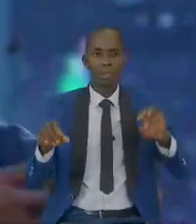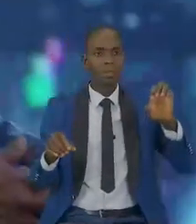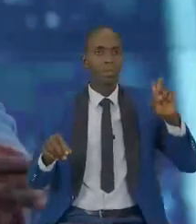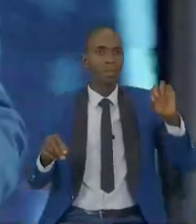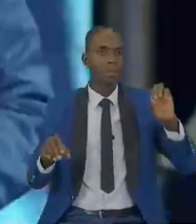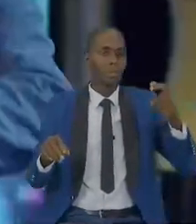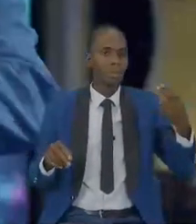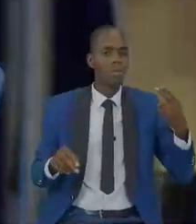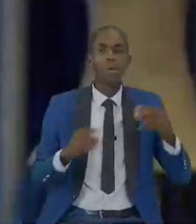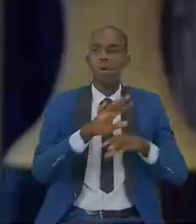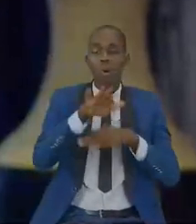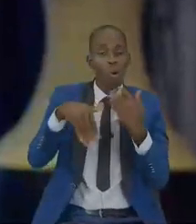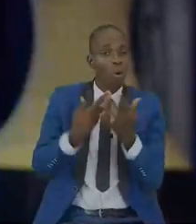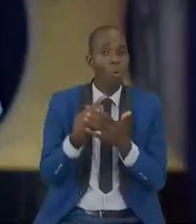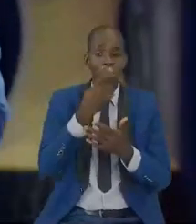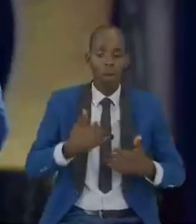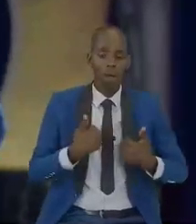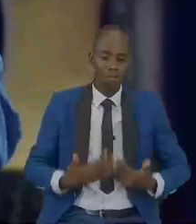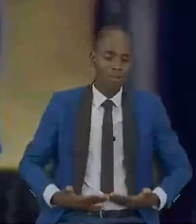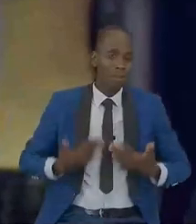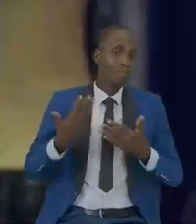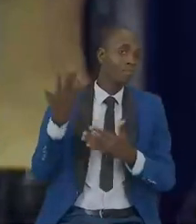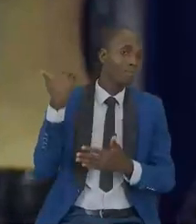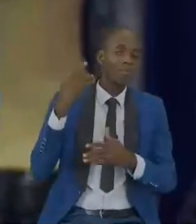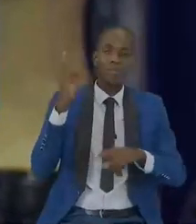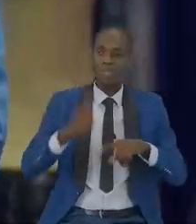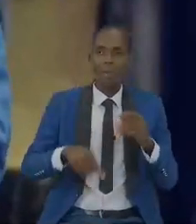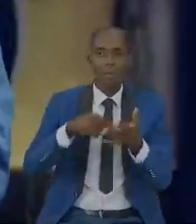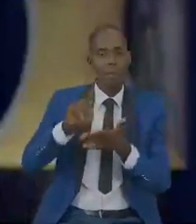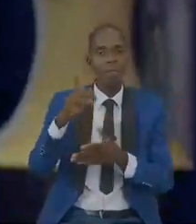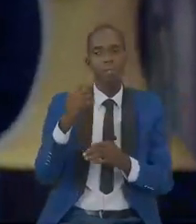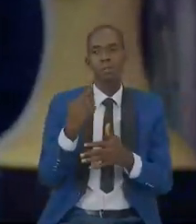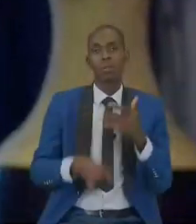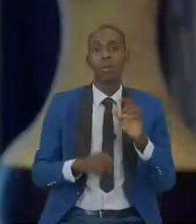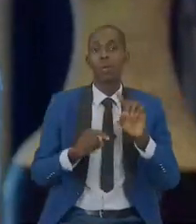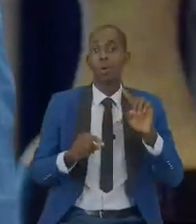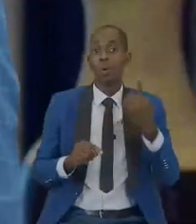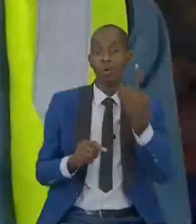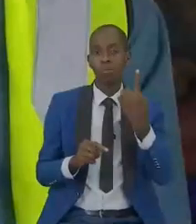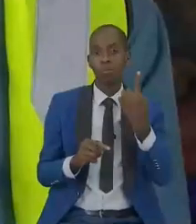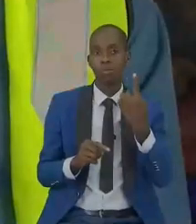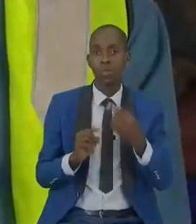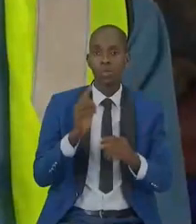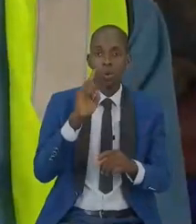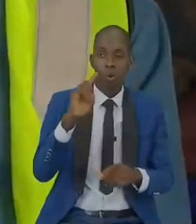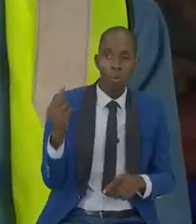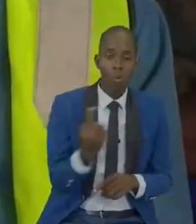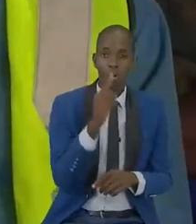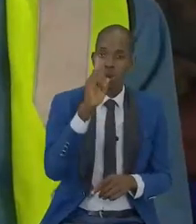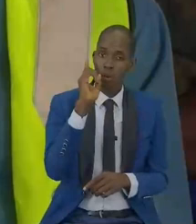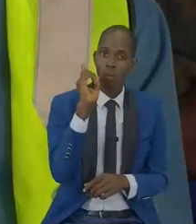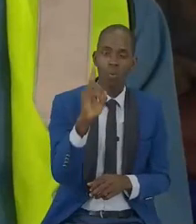Lui, Enoch et tous les gens qui ont vécu à l'époque, nul ne pouvait payer le prix.